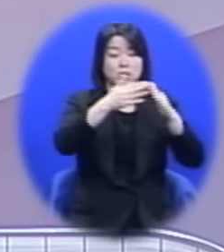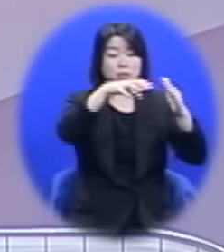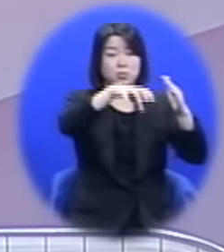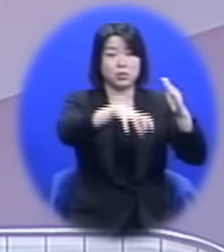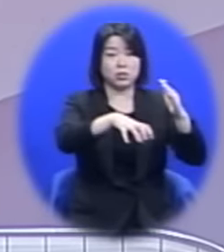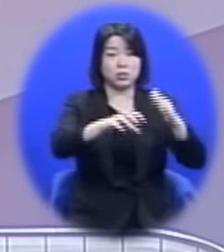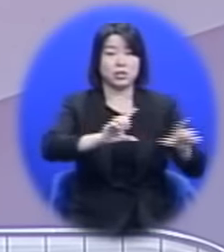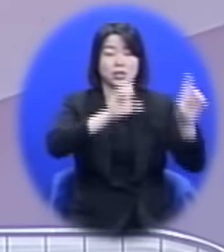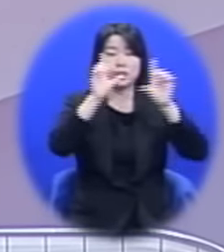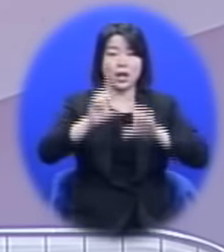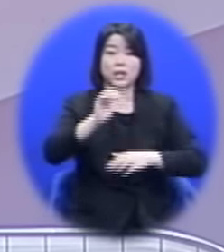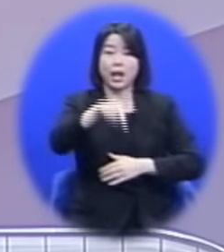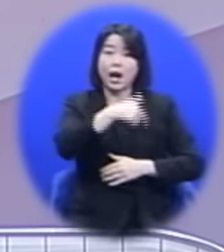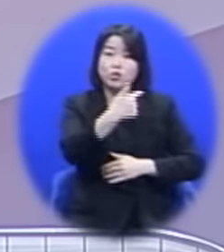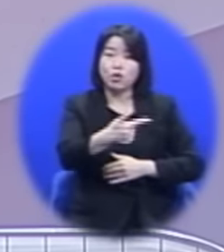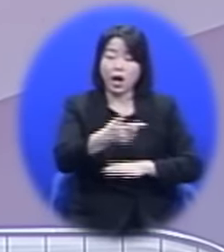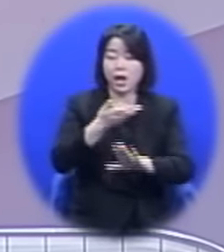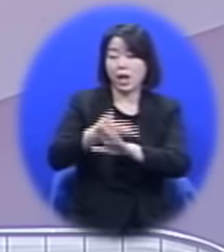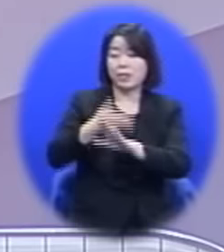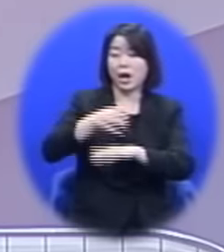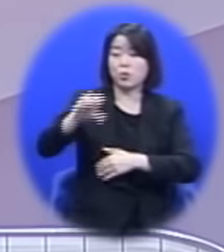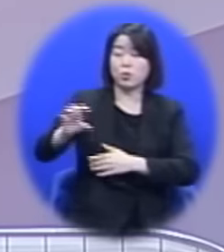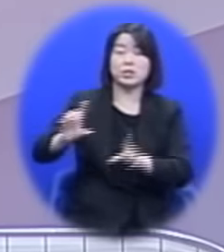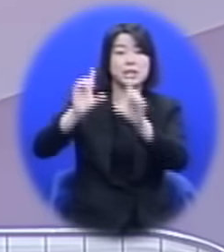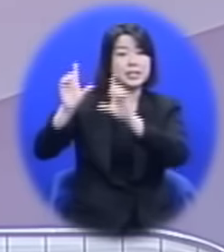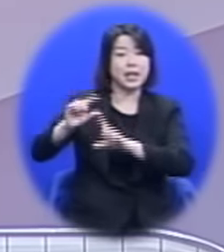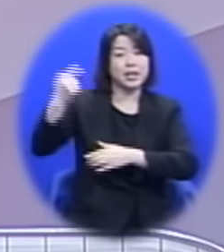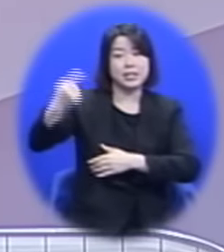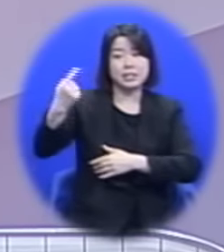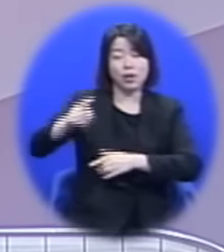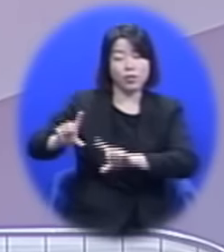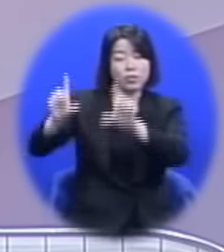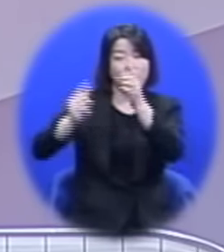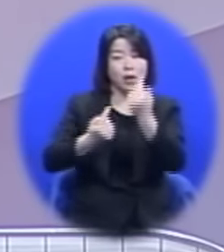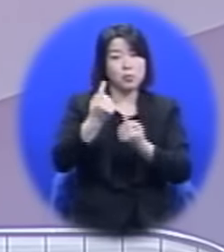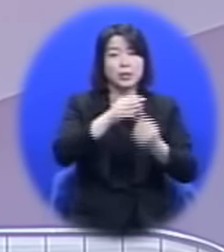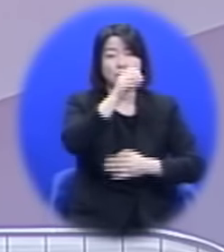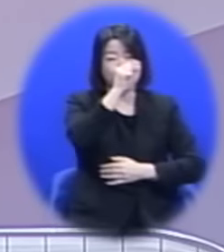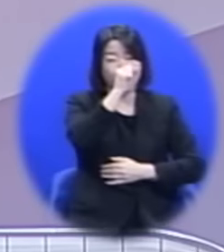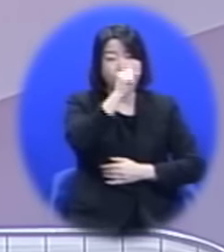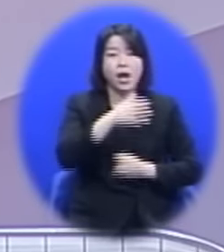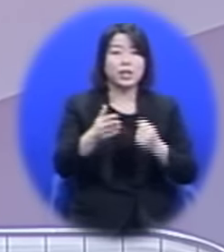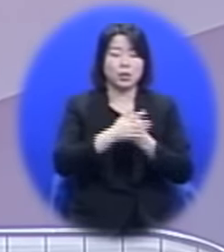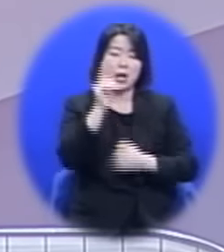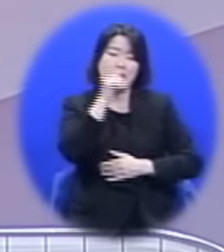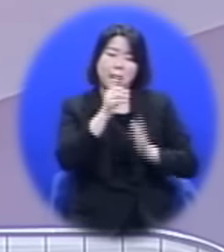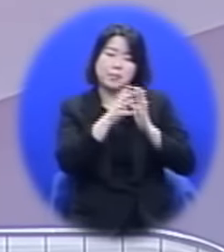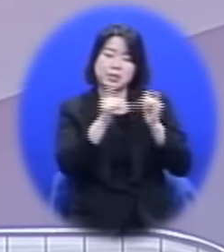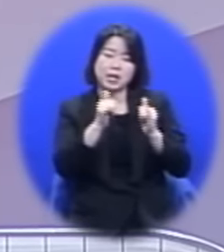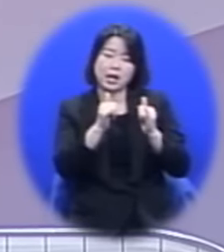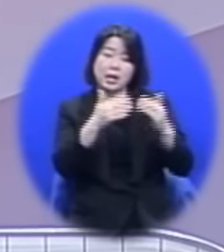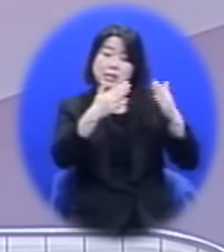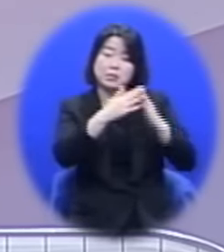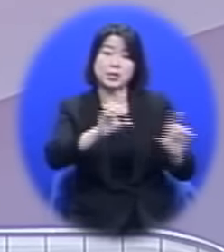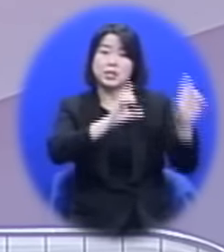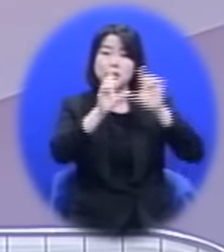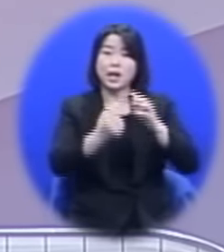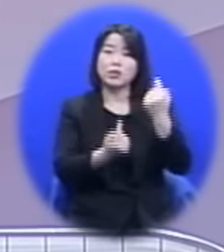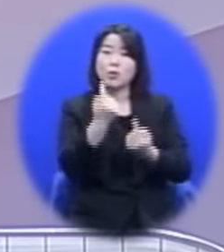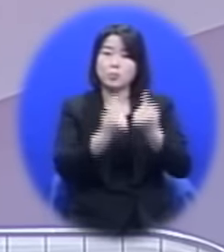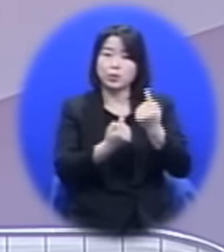지내는 하루가 다른 곳에서 지내는 첫날보다 낫기에 악인의 장막에서 살기보다는 하나님의